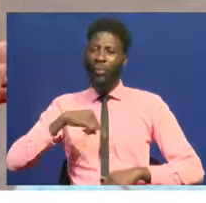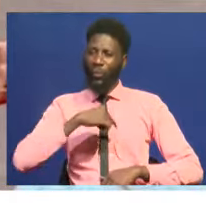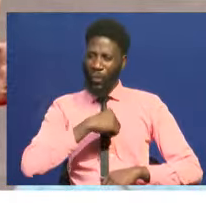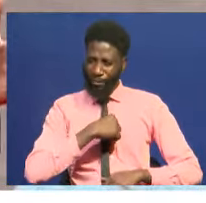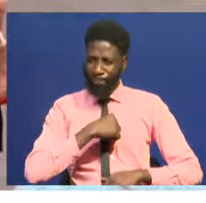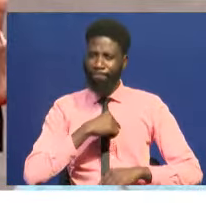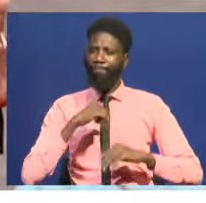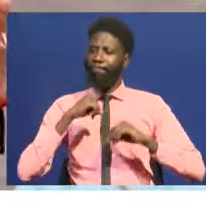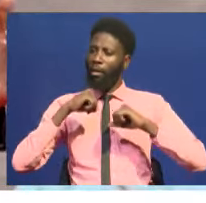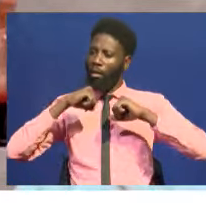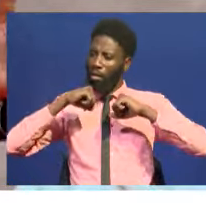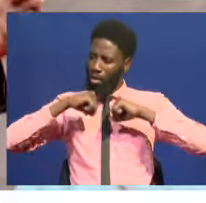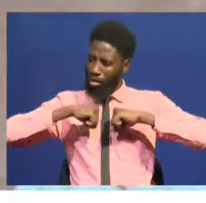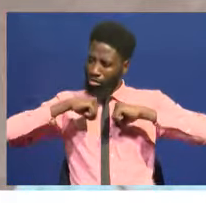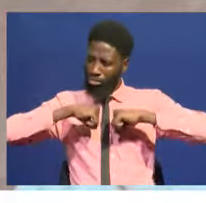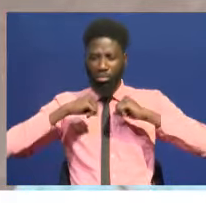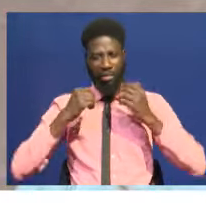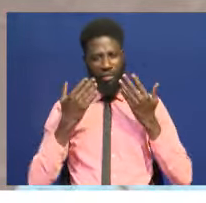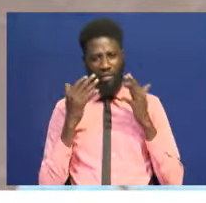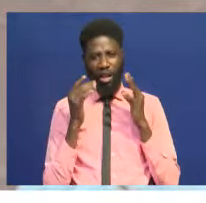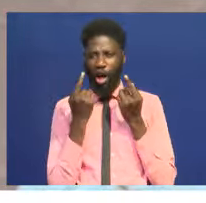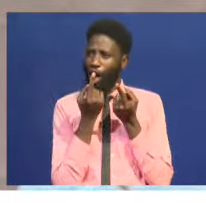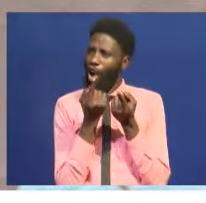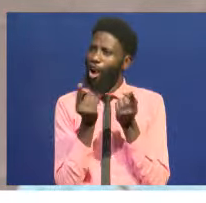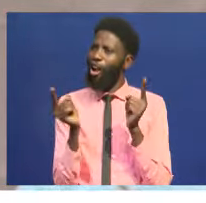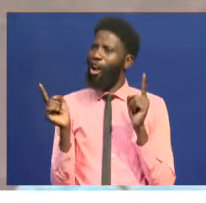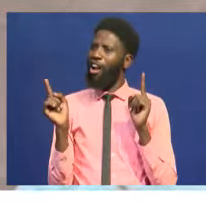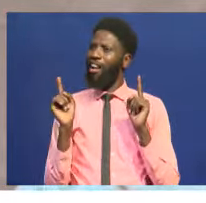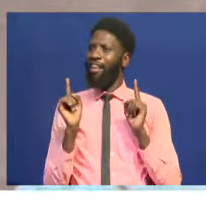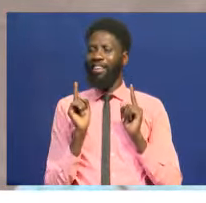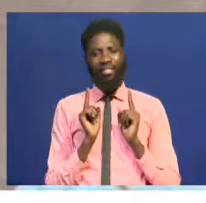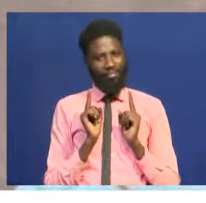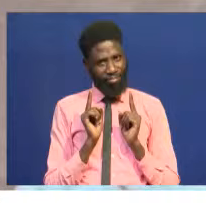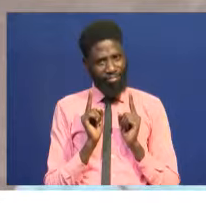tumekubaliana sisi wote